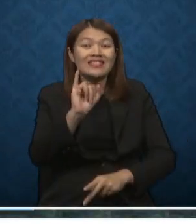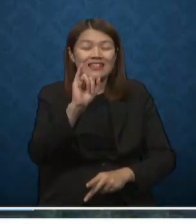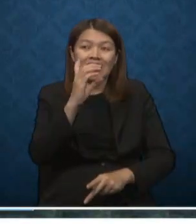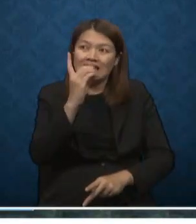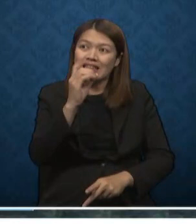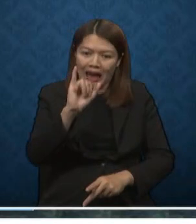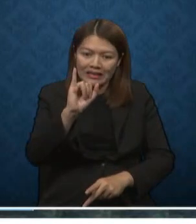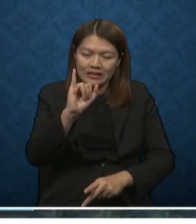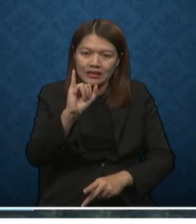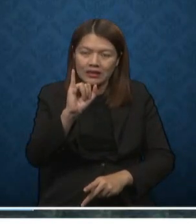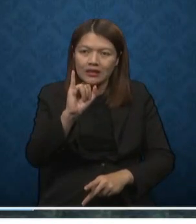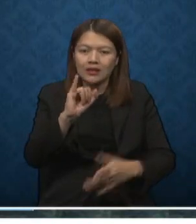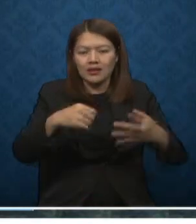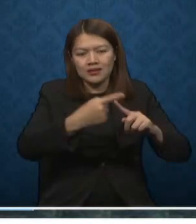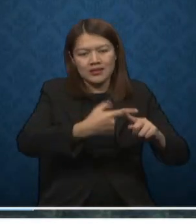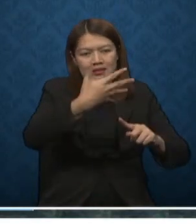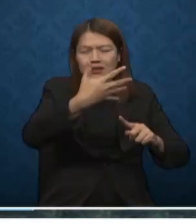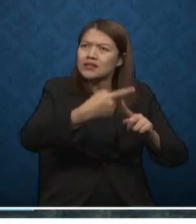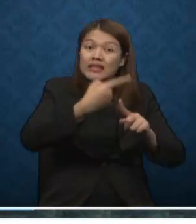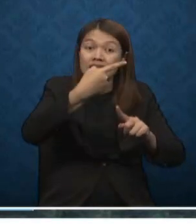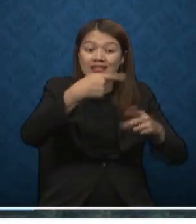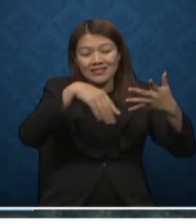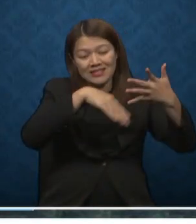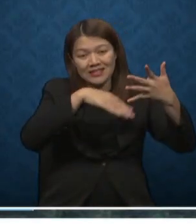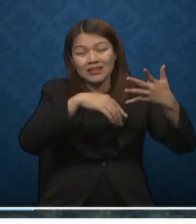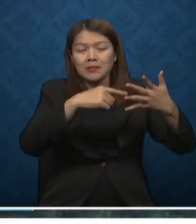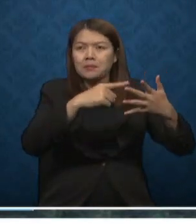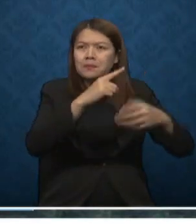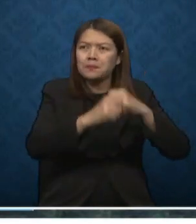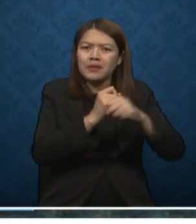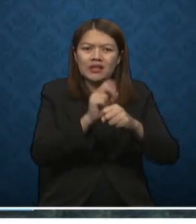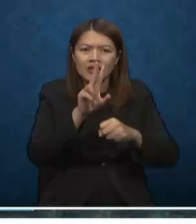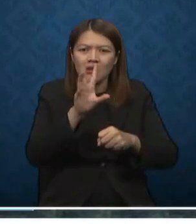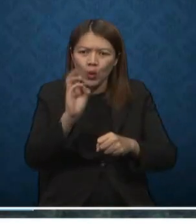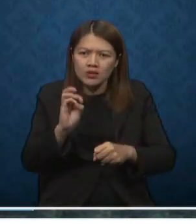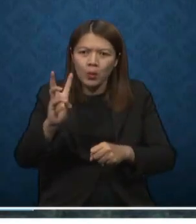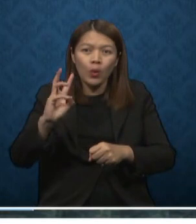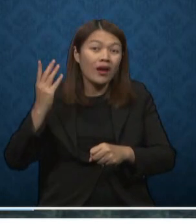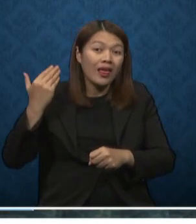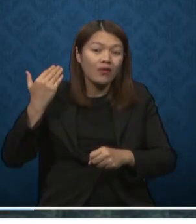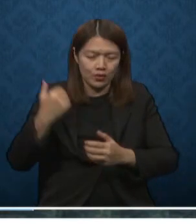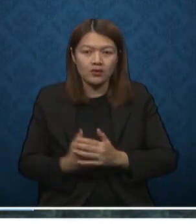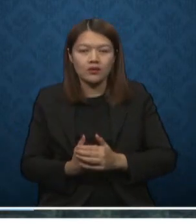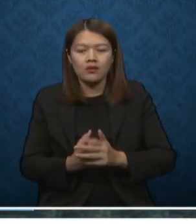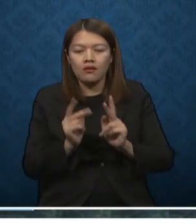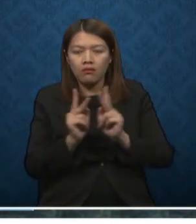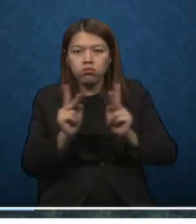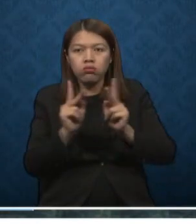ายเดือนมกราคม2566ที่ผ่านมานะครับอันนี้ก็ถือว่าเป็นส่วนหนึ่งที่คณะกรรม